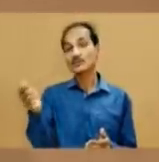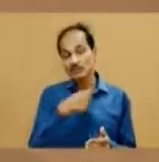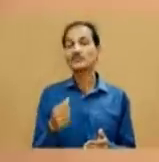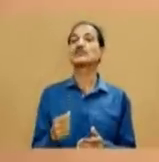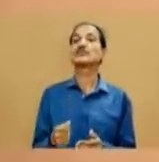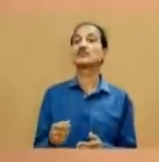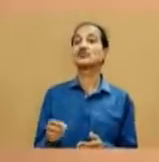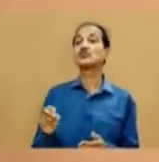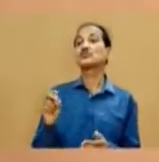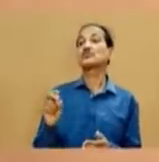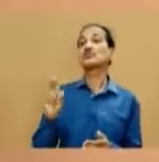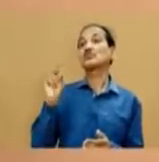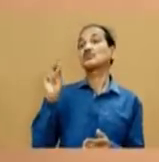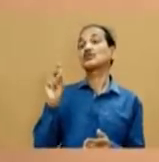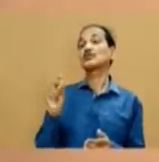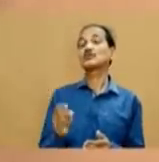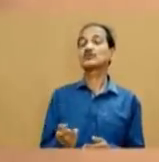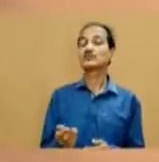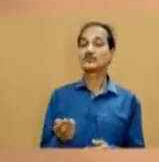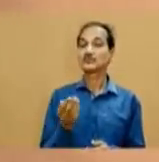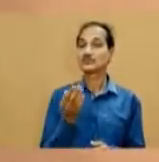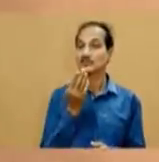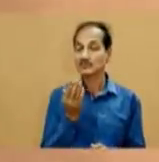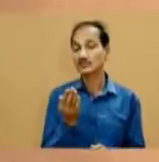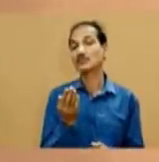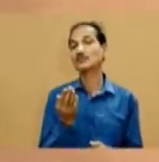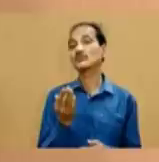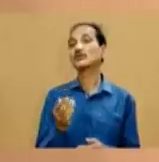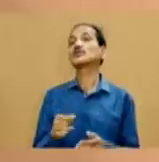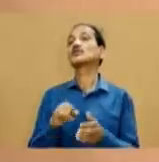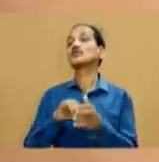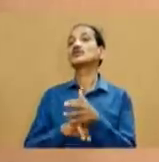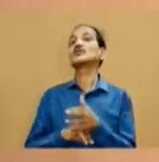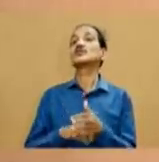ଧନ୍ୟବାଦ। ଧନ୍ୟବାଦ ସଚିବ ଶ୍ରୀଯୁକ୍ତ ସିଂ।